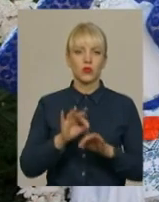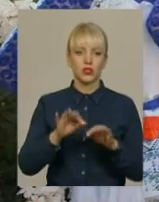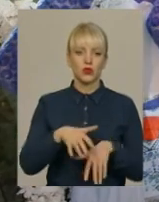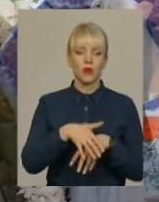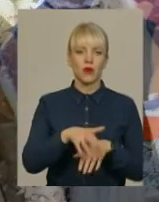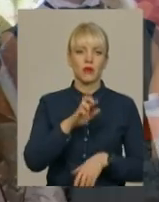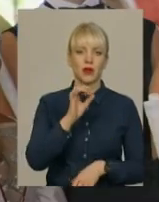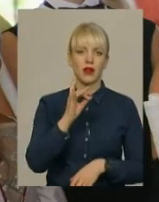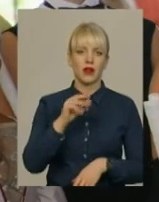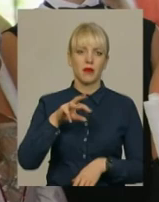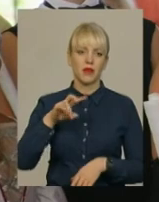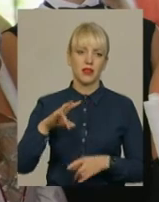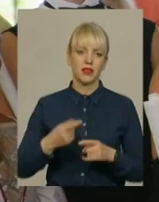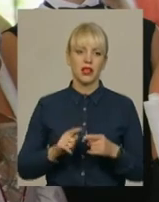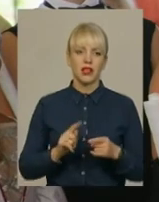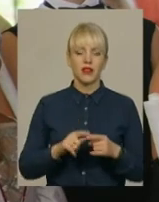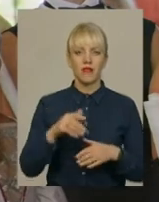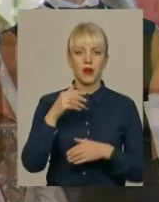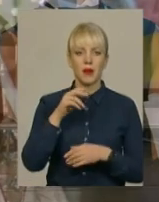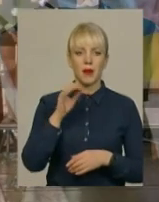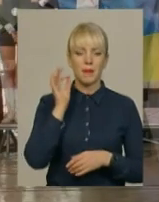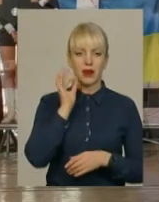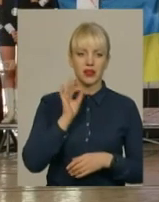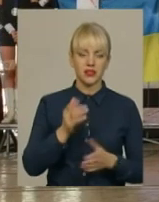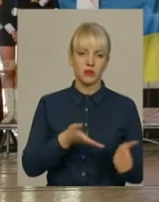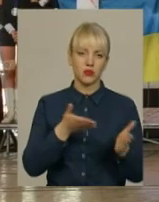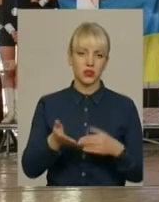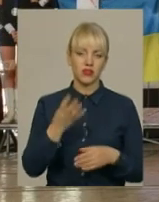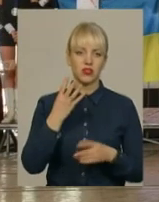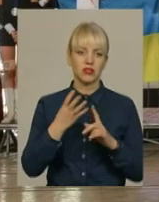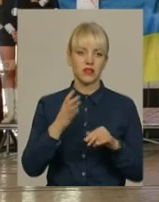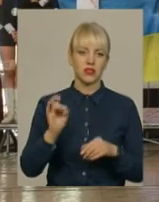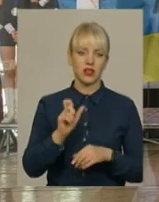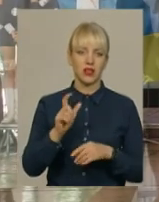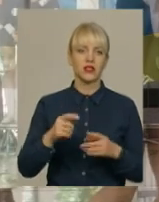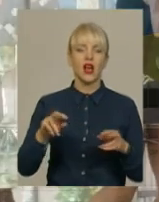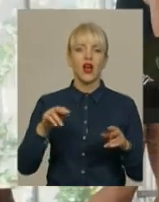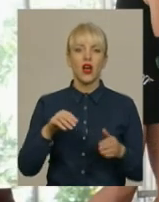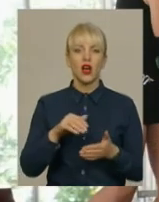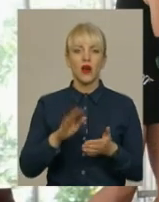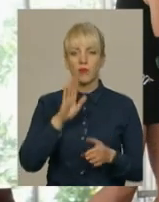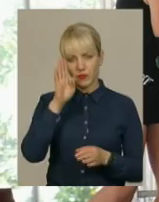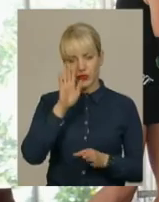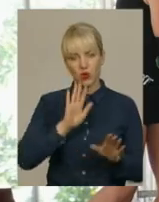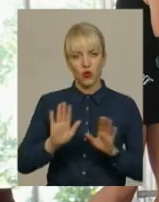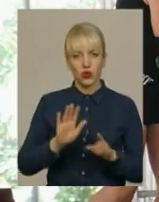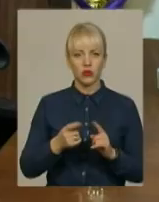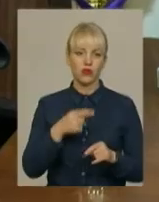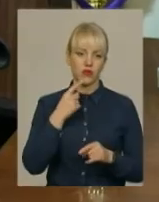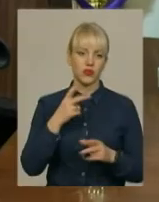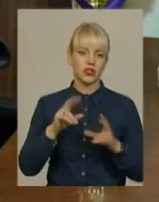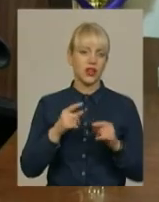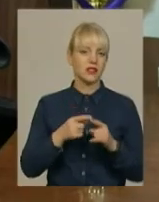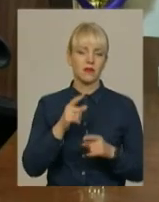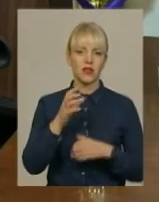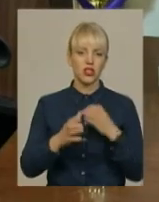На Бремен Тату та мюзик-парад у Берлін дівчат запросили вчетверте. Хореограф колективу вважає, міжнародний змагальний досвід ніколи не зайвий. Тим паче, коли